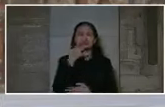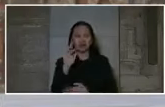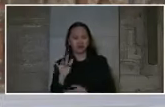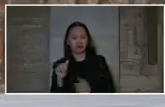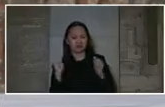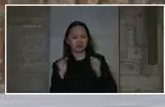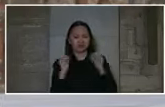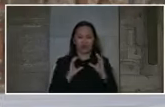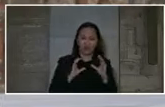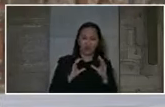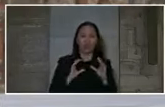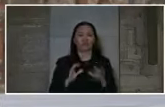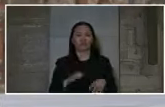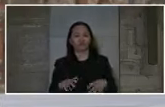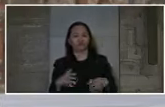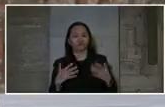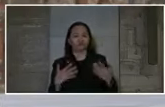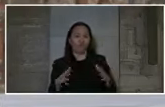dito, no?